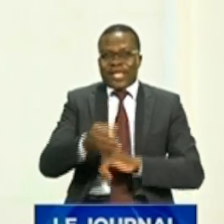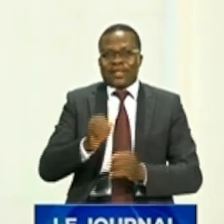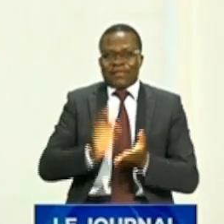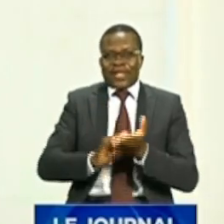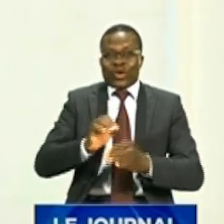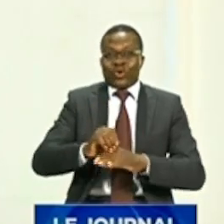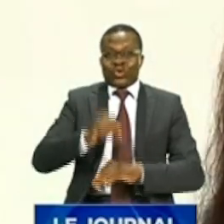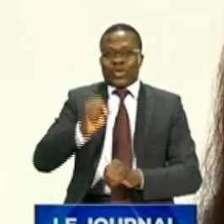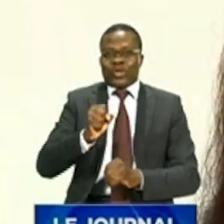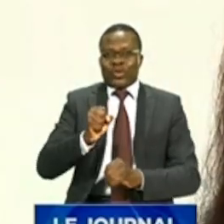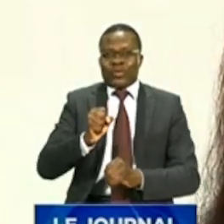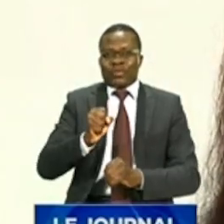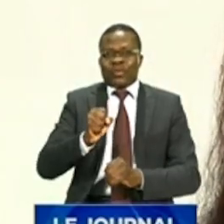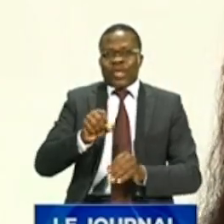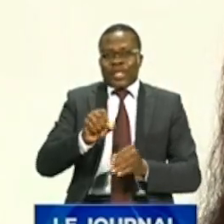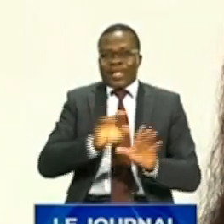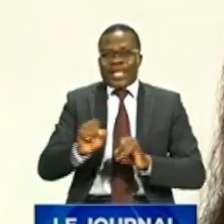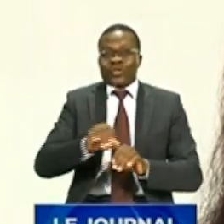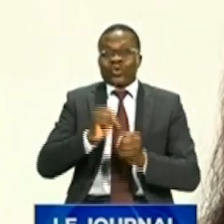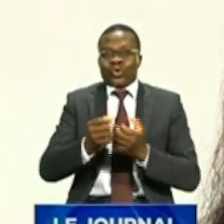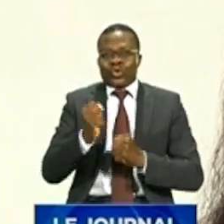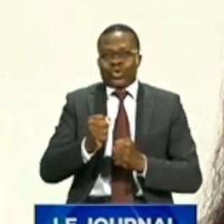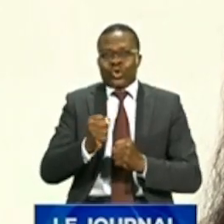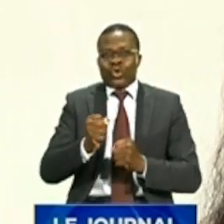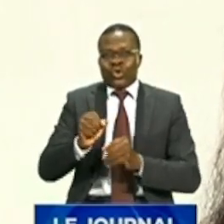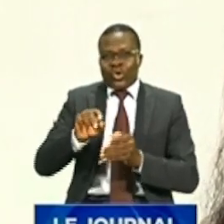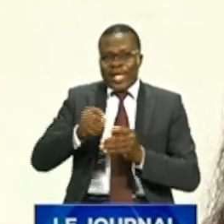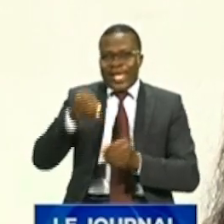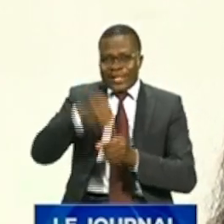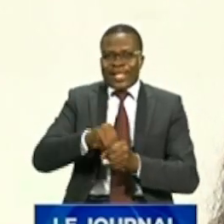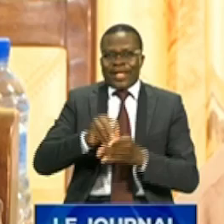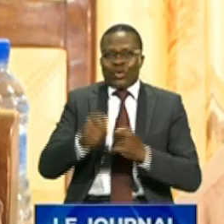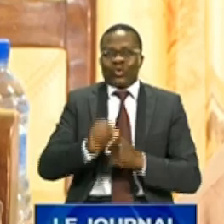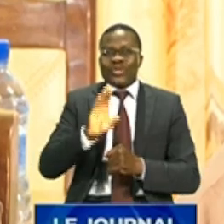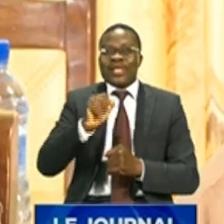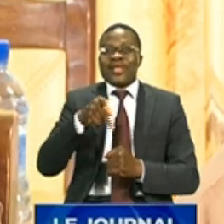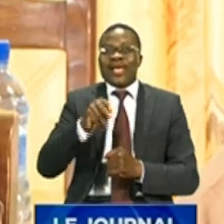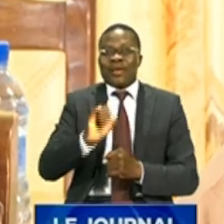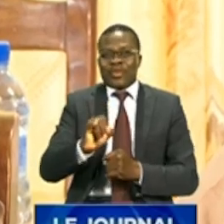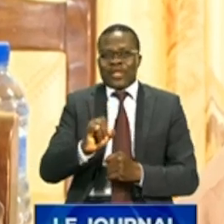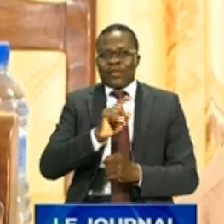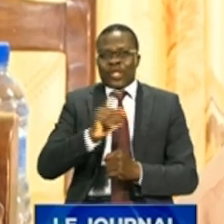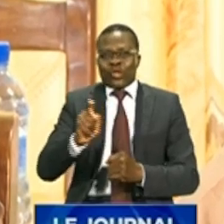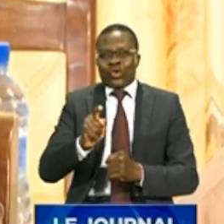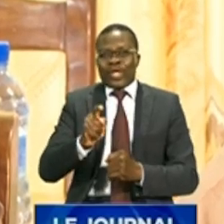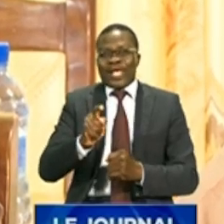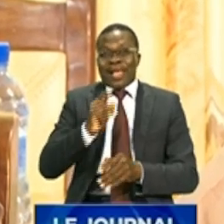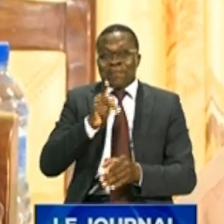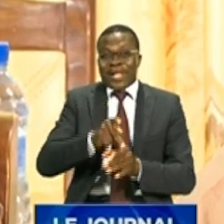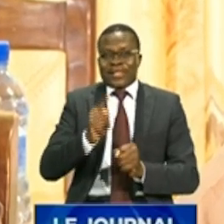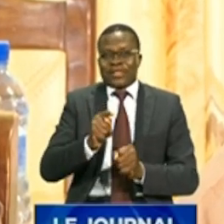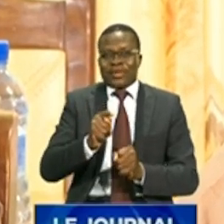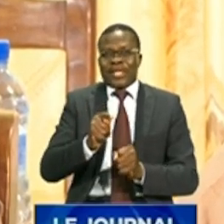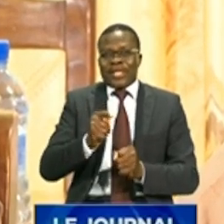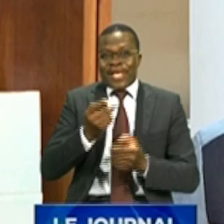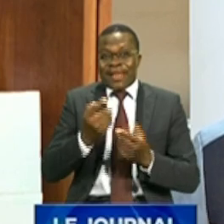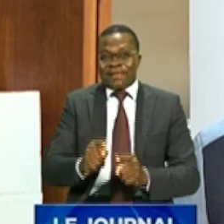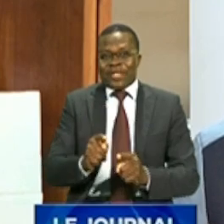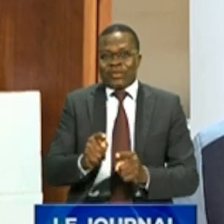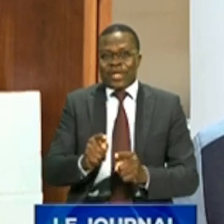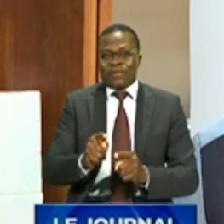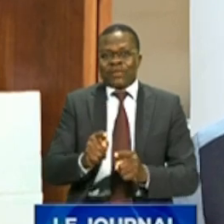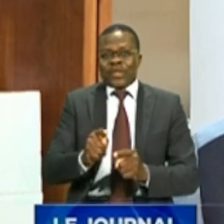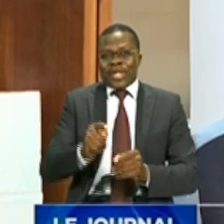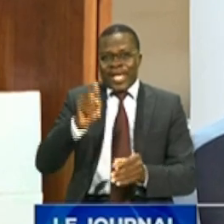l'École supérieure des sciences sociaux, est partie prenante du projet CAPI, dont elle a ardemment participé à l'avènement. Elle